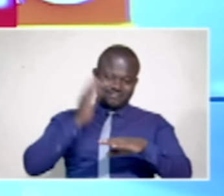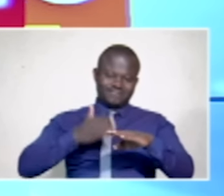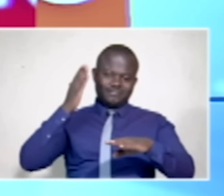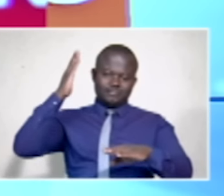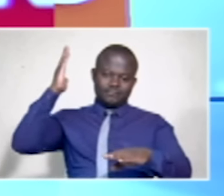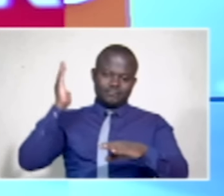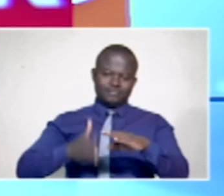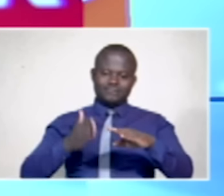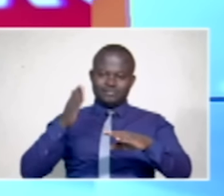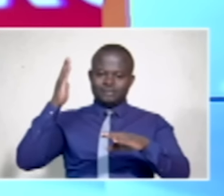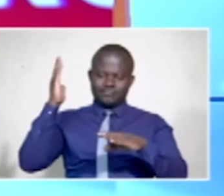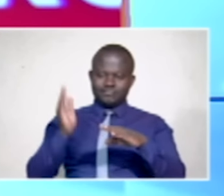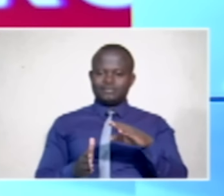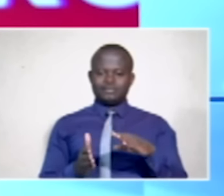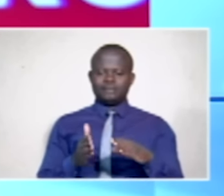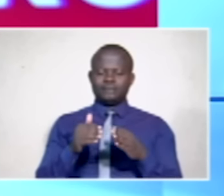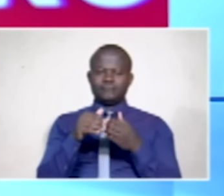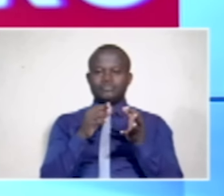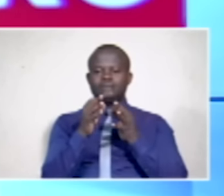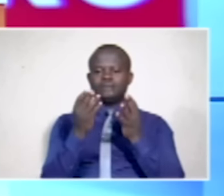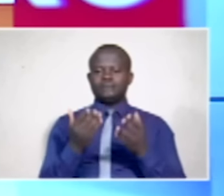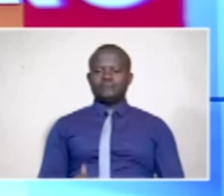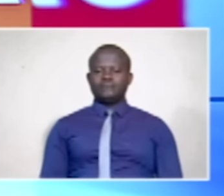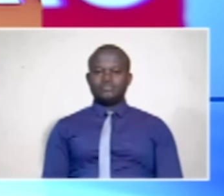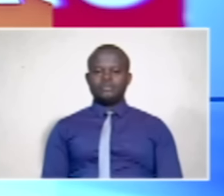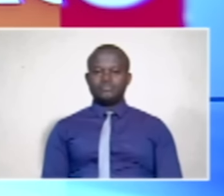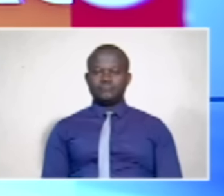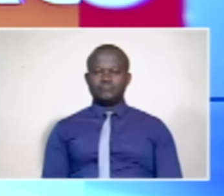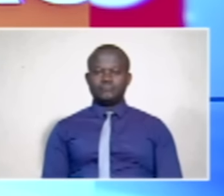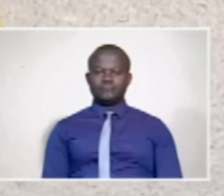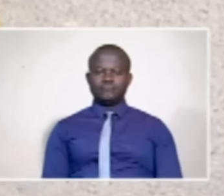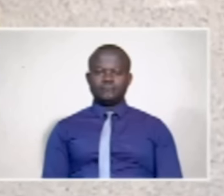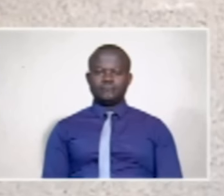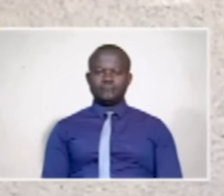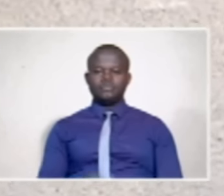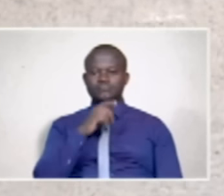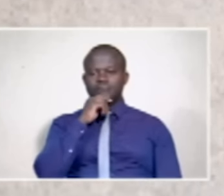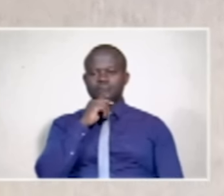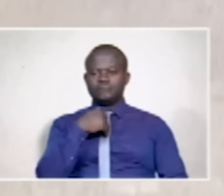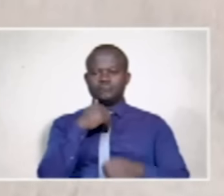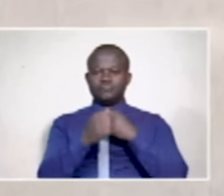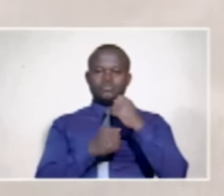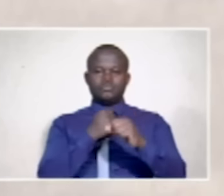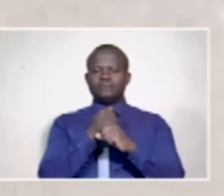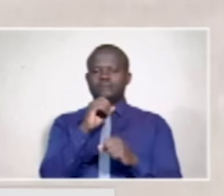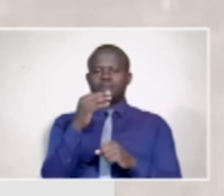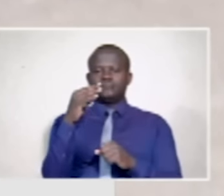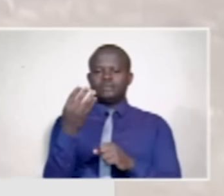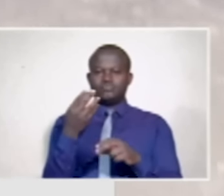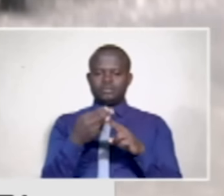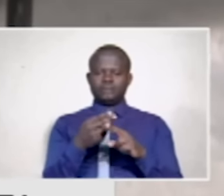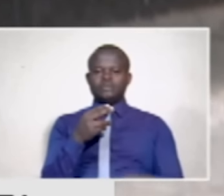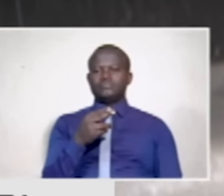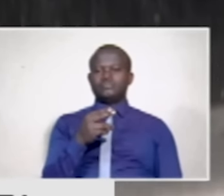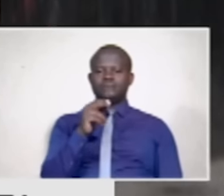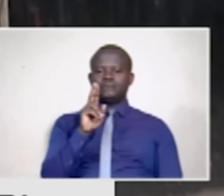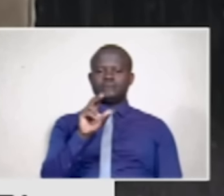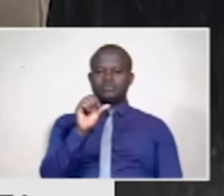ngingo z'umubiri. Jean Paul Turatsinze arakomeza. Uyu mugabo w'imyaka 34 witwa Hafashimana